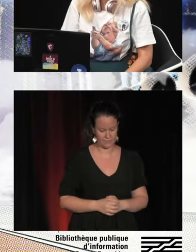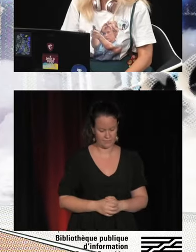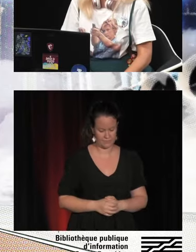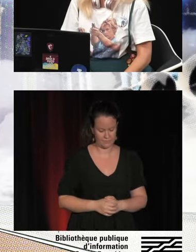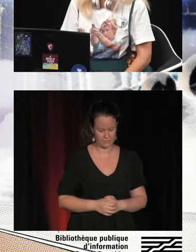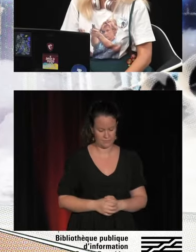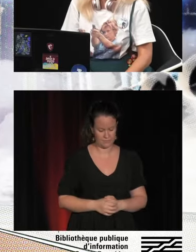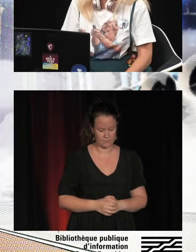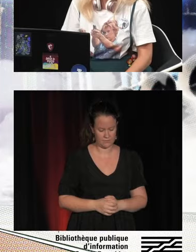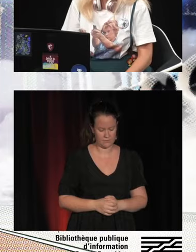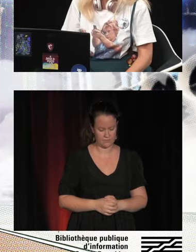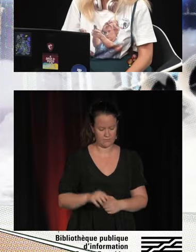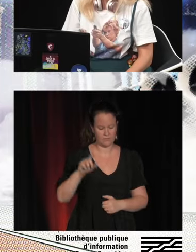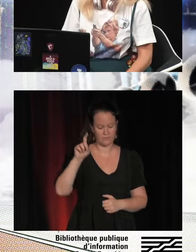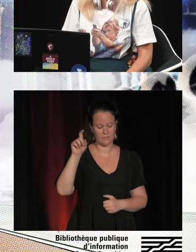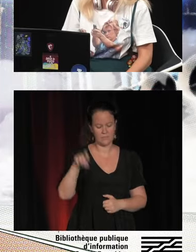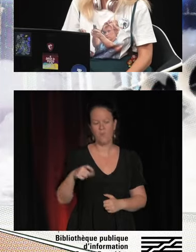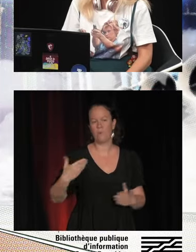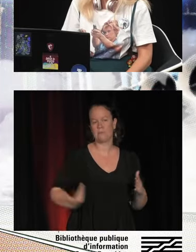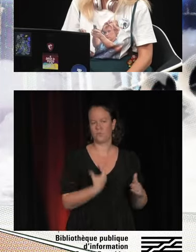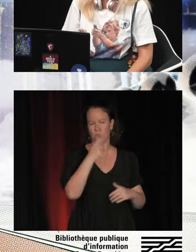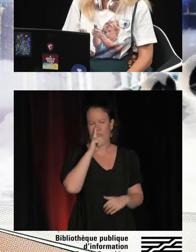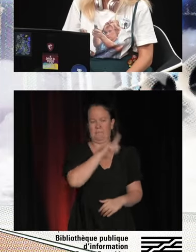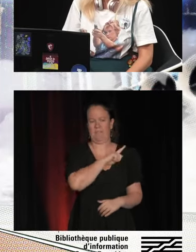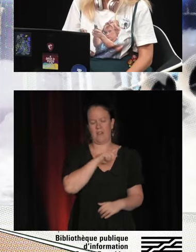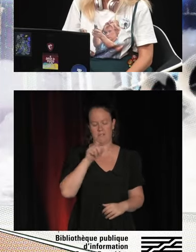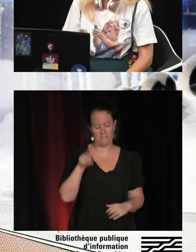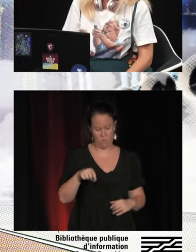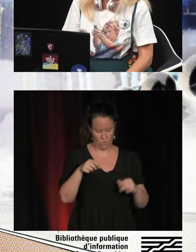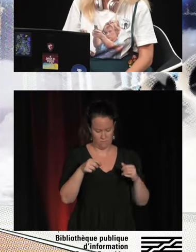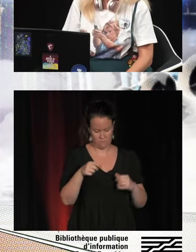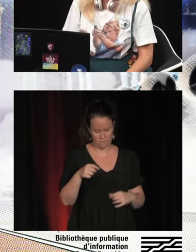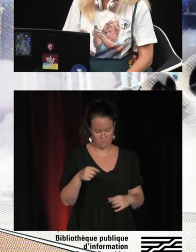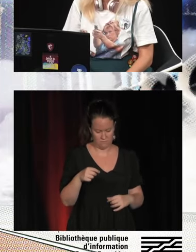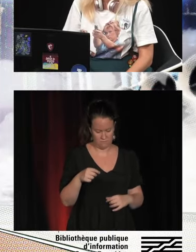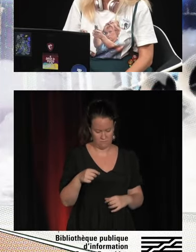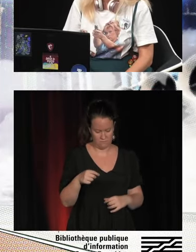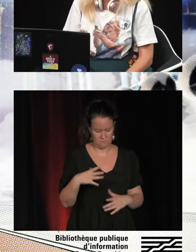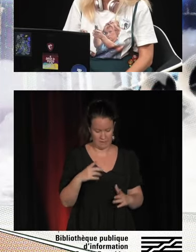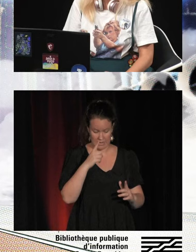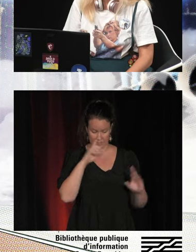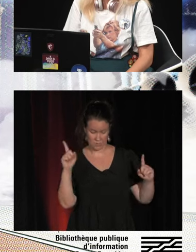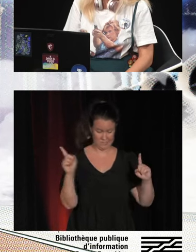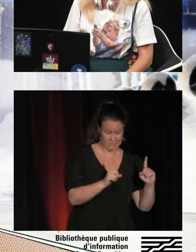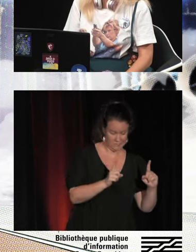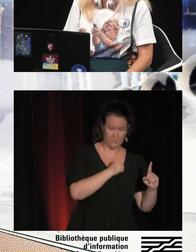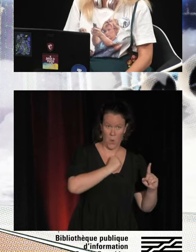il faut prendre un chemin trop long, il faut aller chercher de l'herbe, pour faire brouter le yak, etc. Donc je le prends, mais vous voyez, j'ai déjà perdu presque toute ma